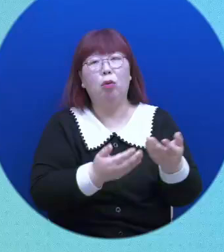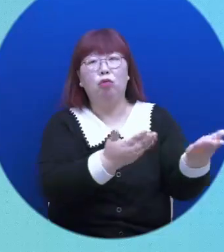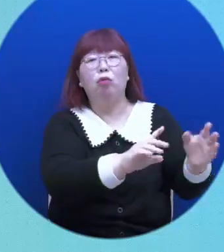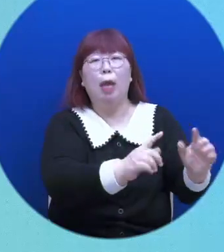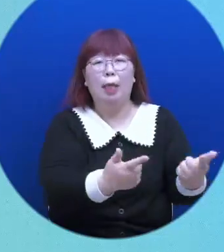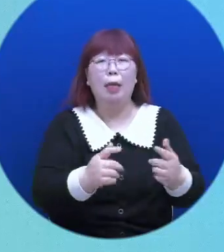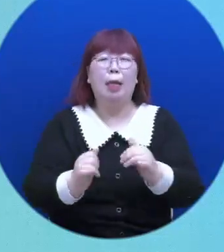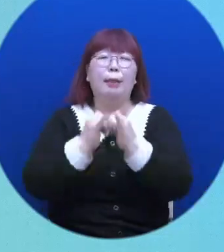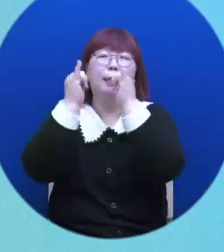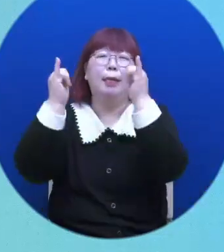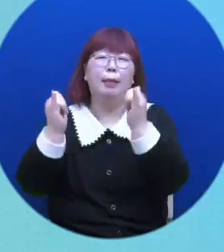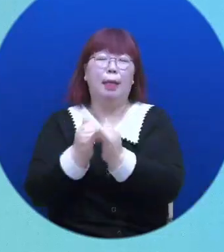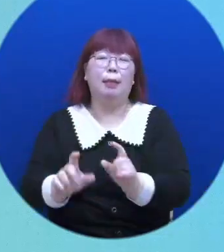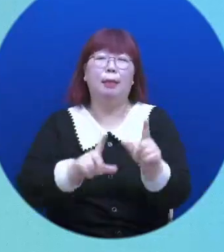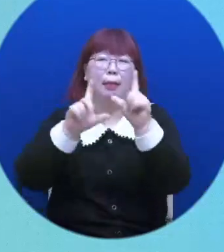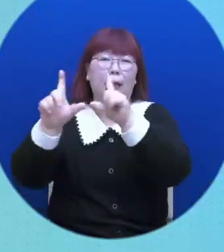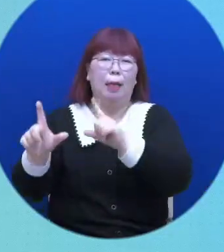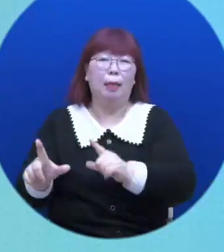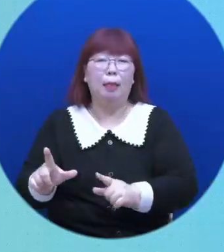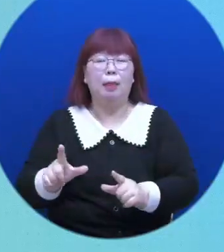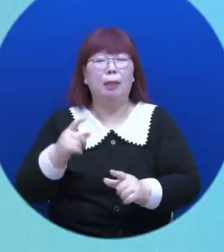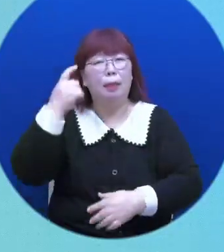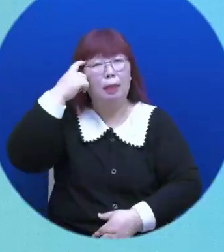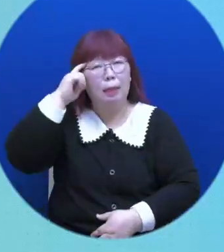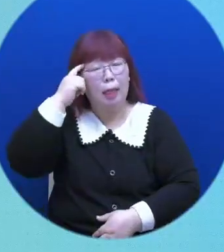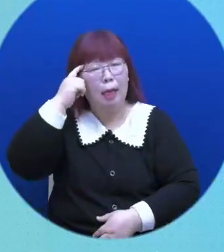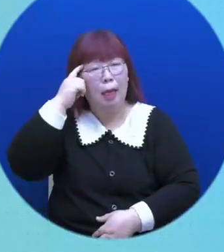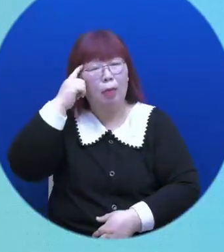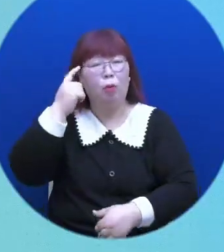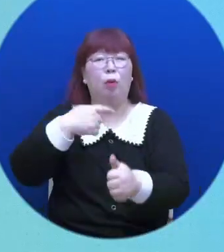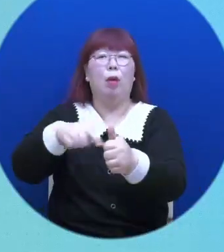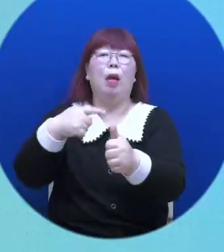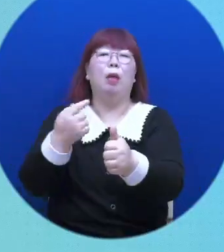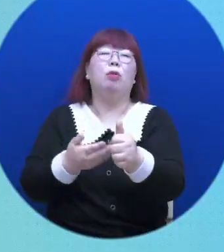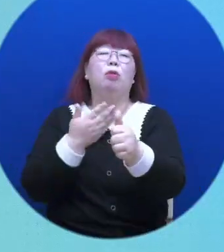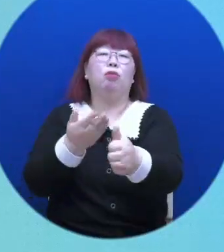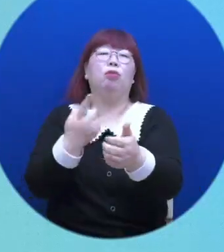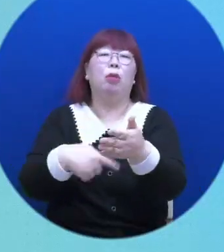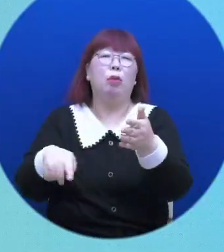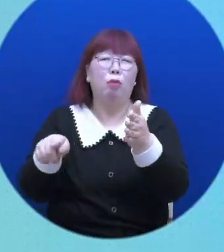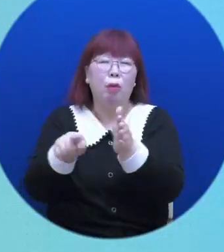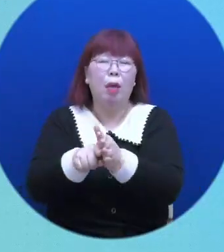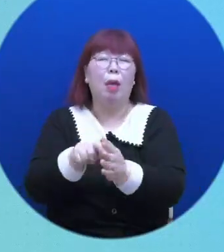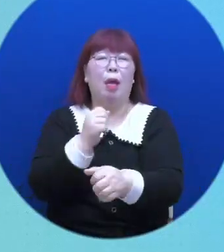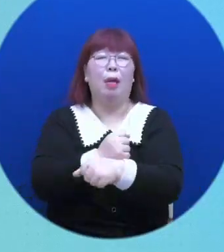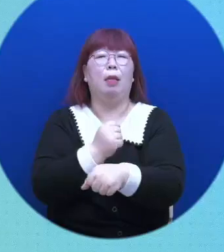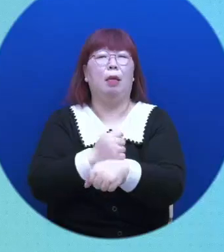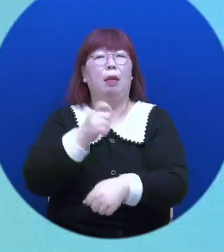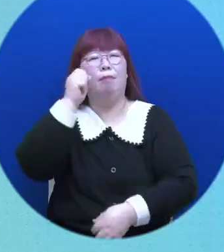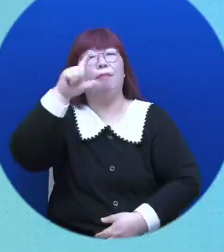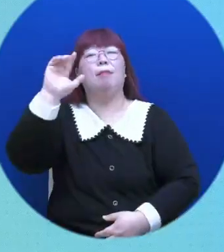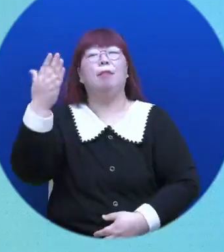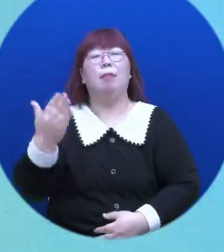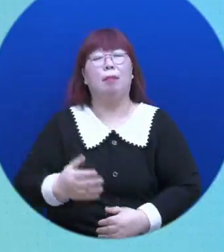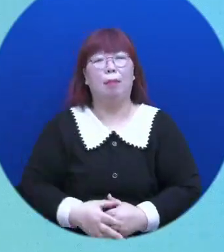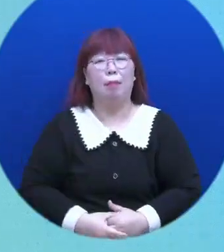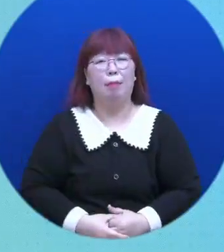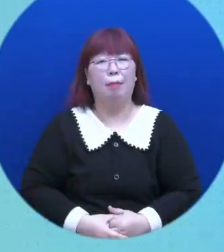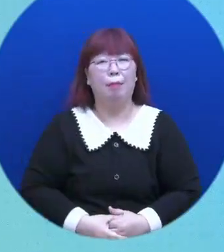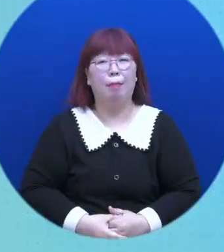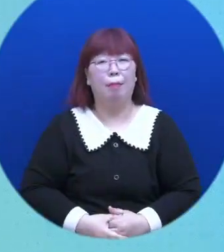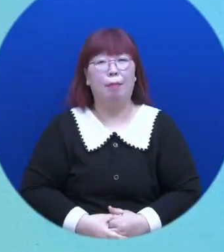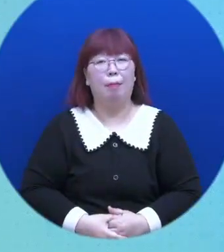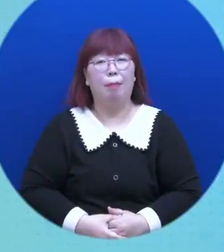세상 사는 지혜까지 유산을 주기 위하여 발버둥을 치고 있구나 하는 것을 깨달았다라는 글을 쓰고